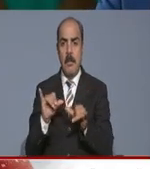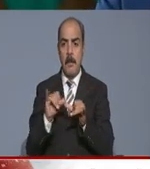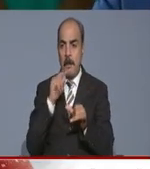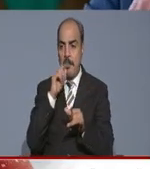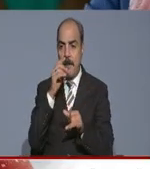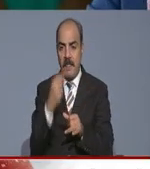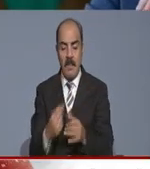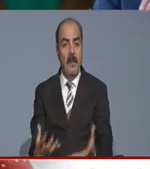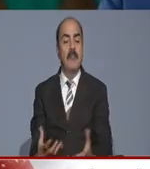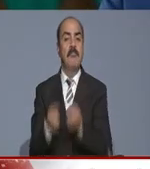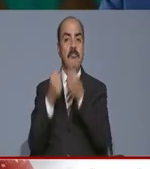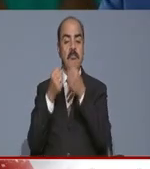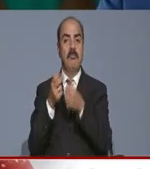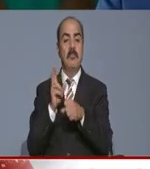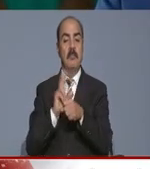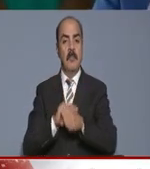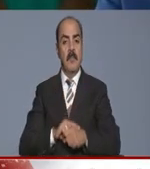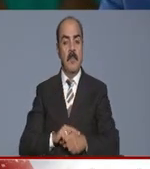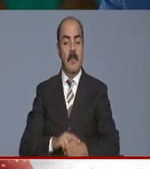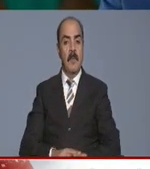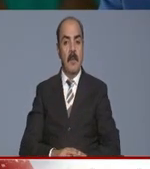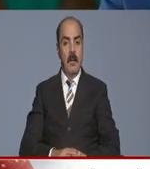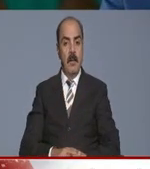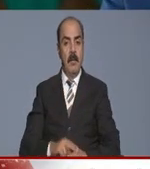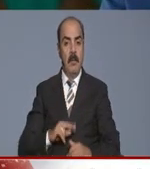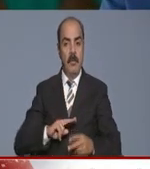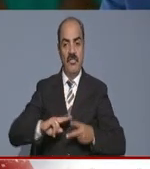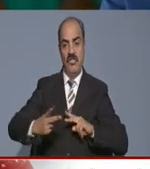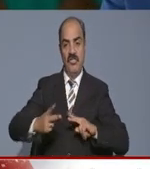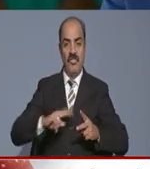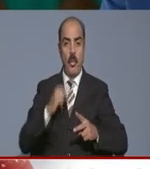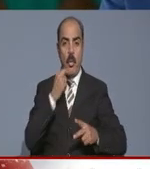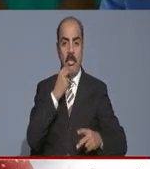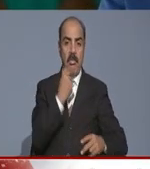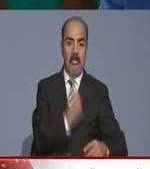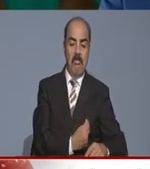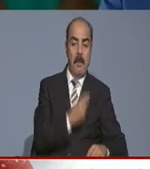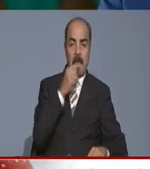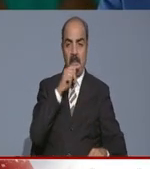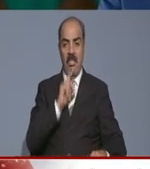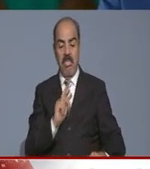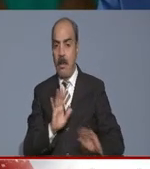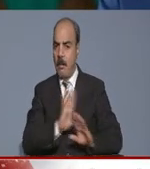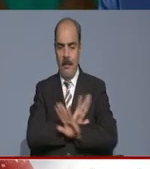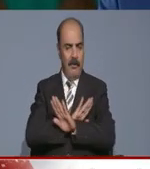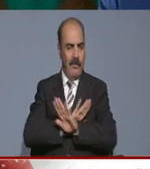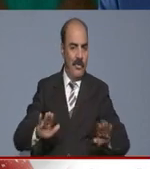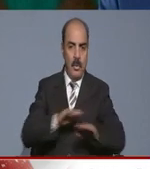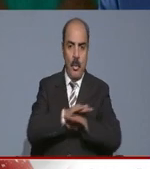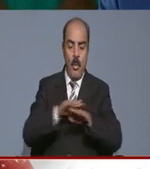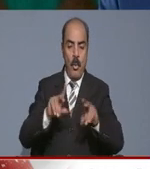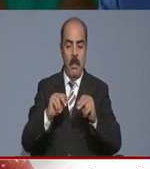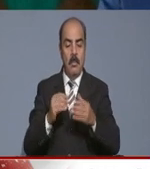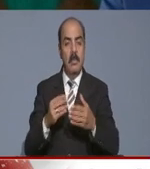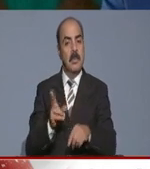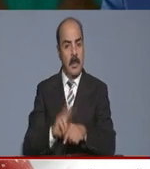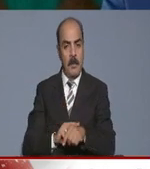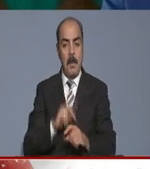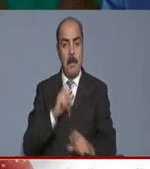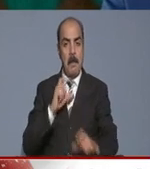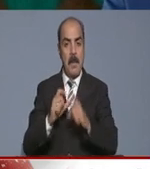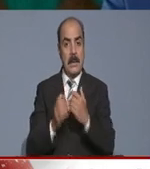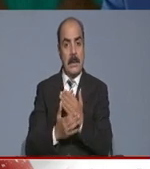ومكافحة عدم المساواة بين الجنسين القائم، وأن بنك التنمية